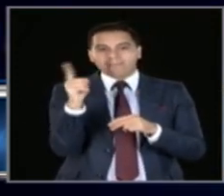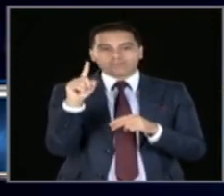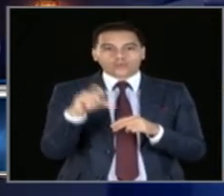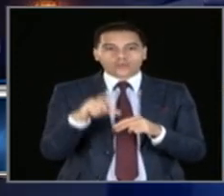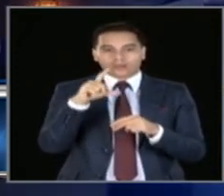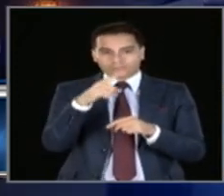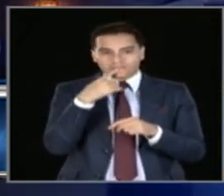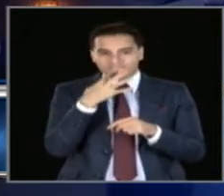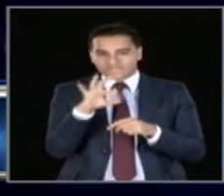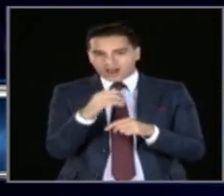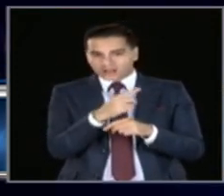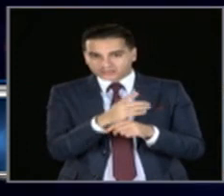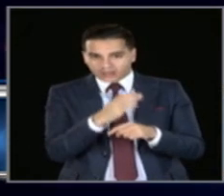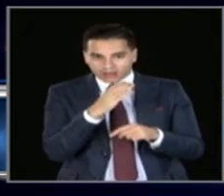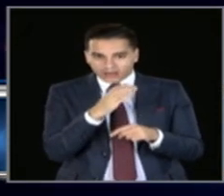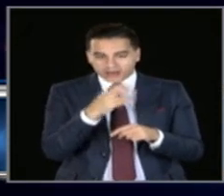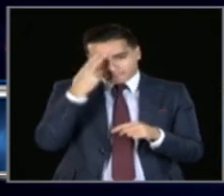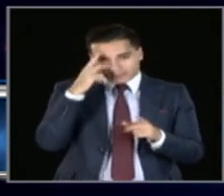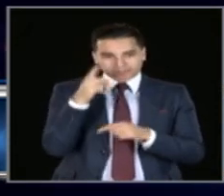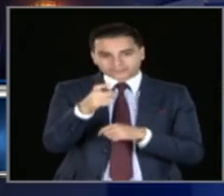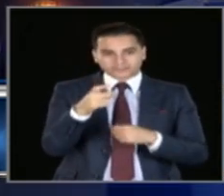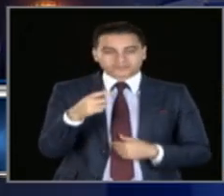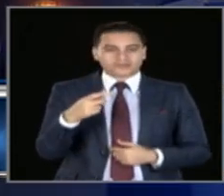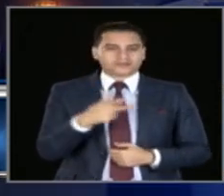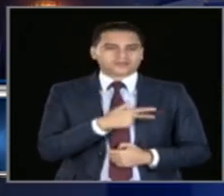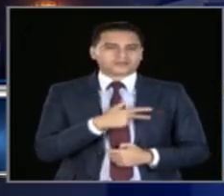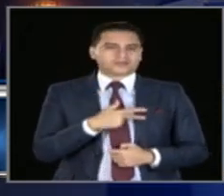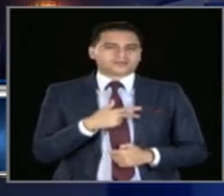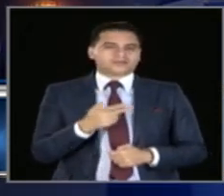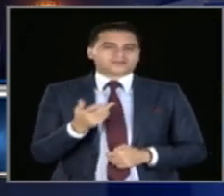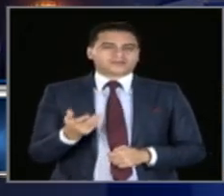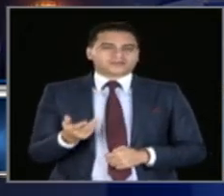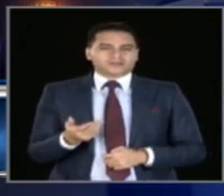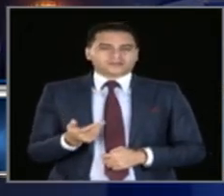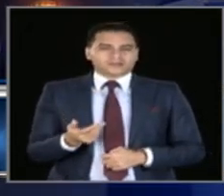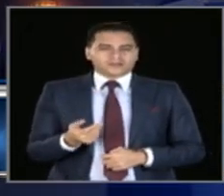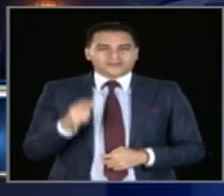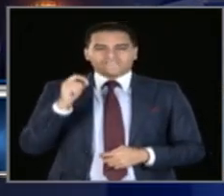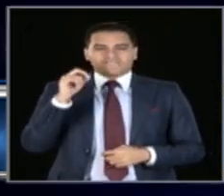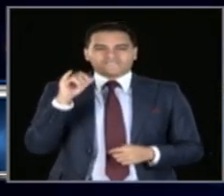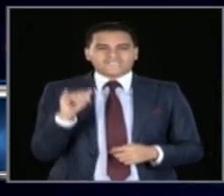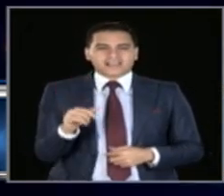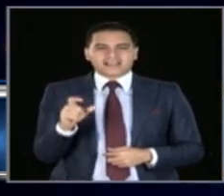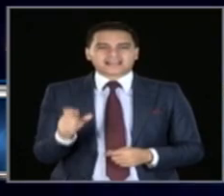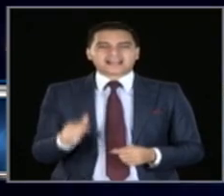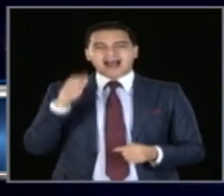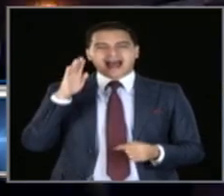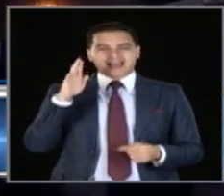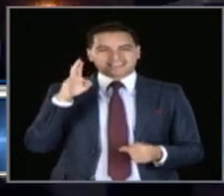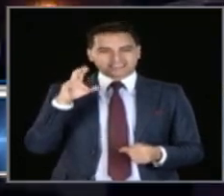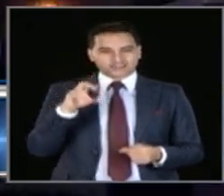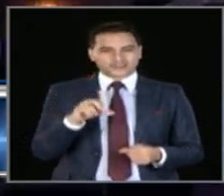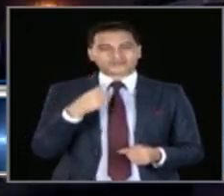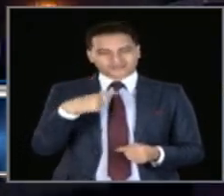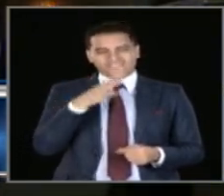يعني فرنسا. مين اللي جاب الجون؟ اللي جاب الجون فينيسيوس جونيور. الهدف الثاني،